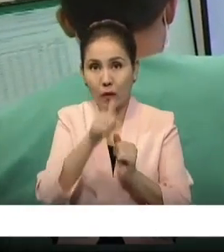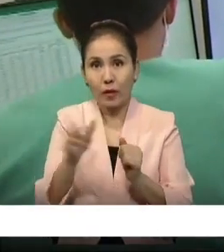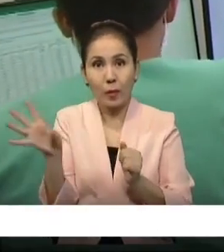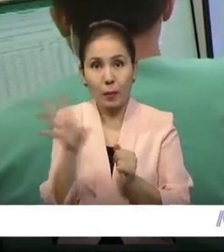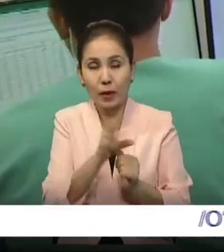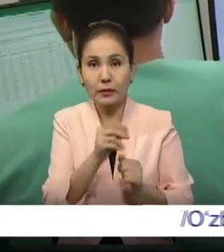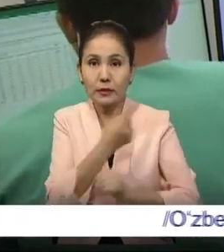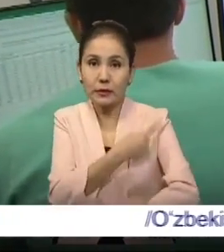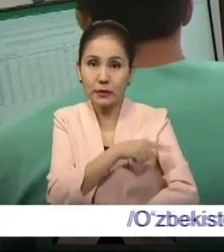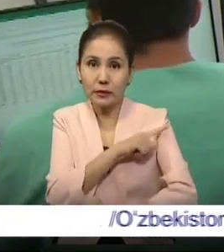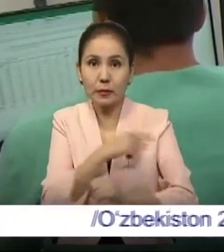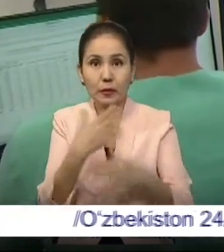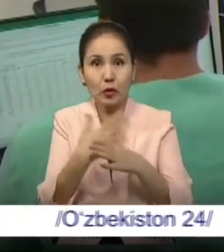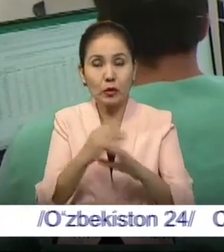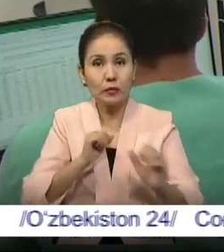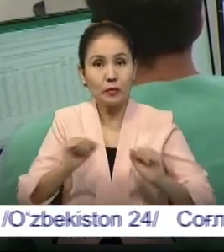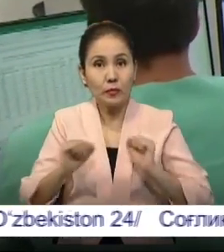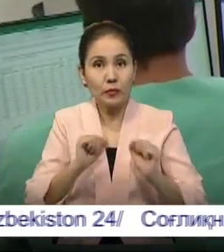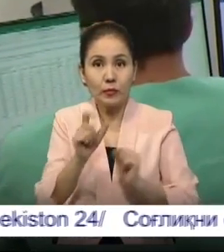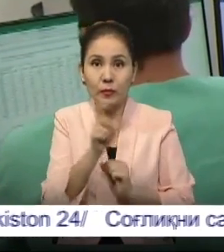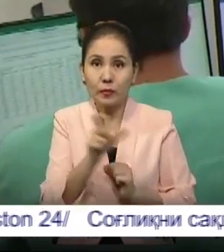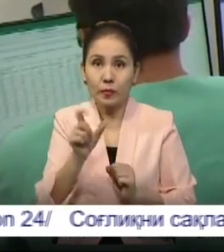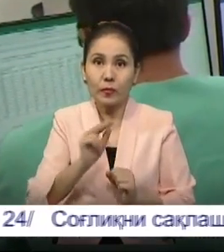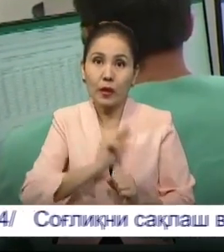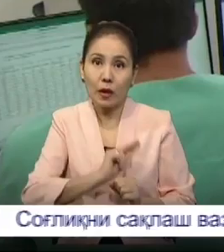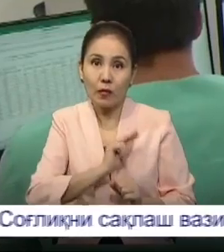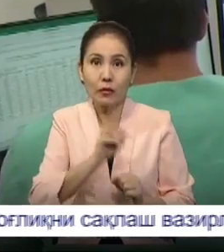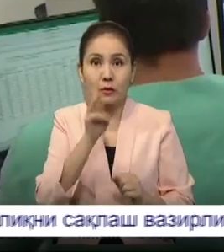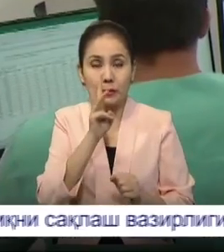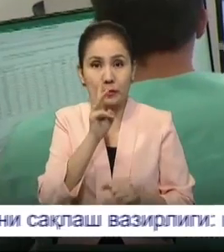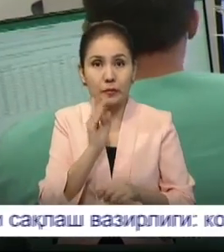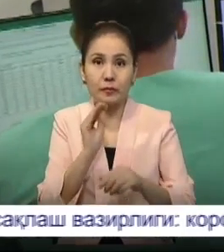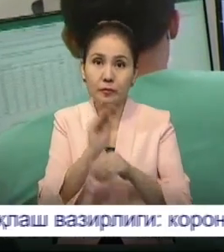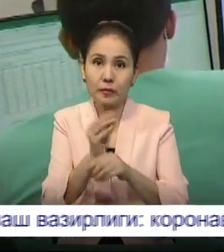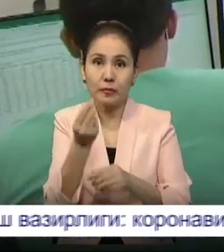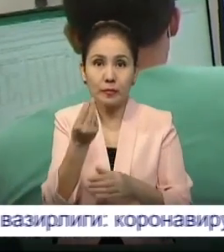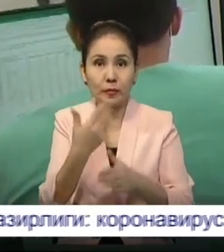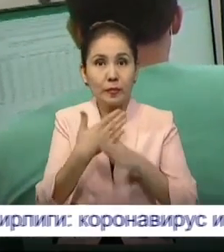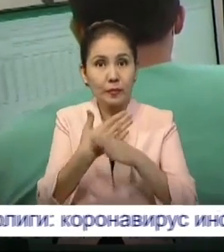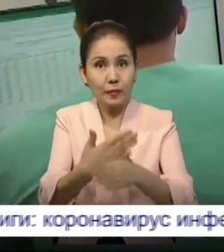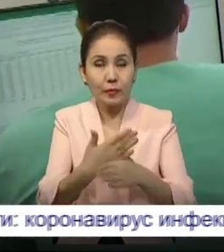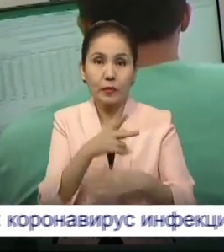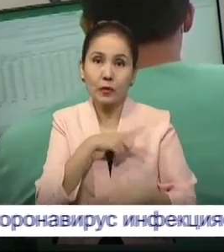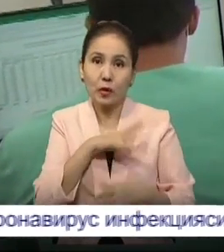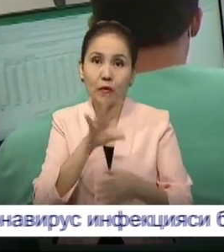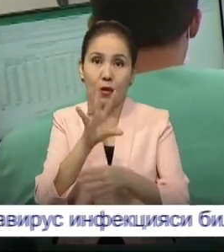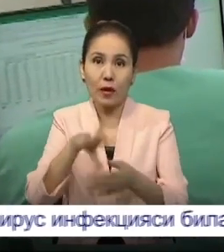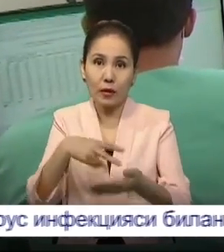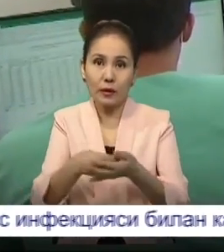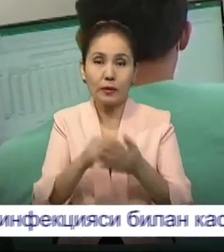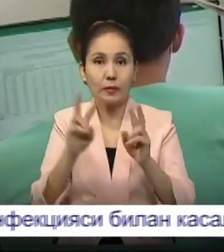tez tibbiy yordam brigadalarida ishlovchi xodimlarning lavozim maoshiga qo'shimcha moddiy rag'batlantirish to'lovlari